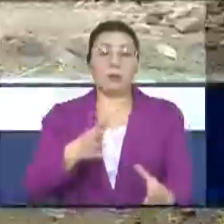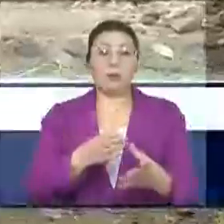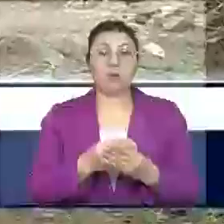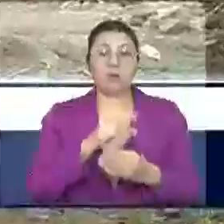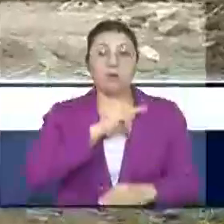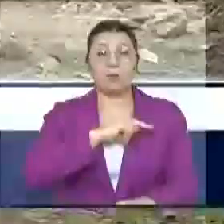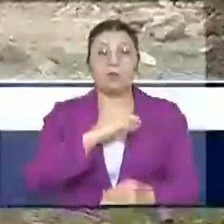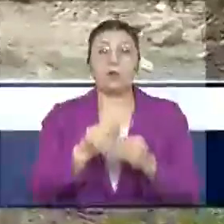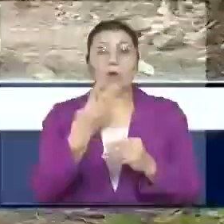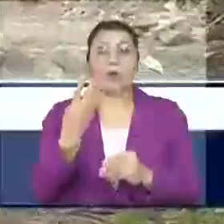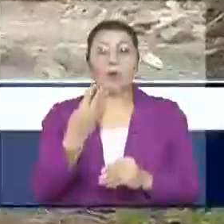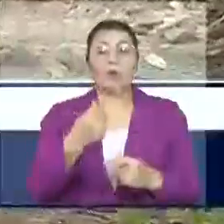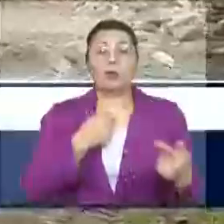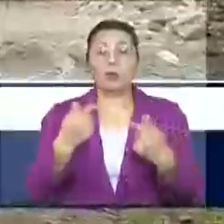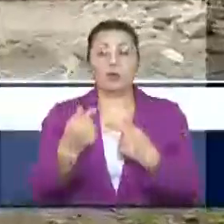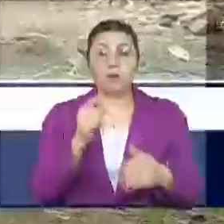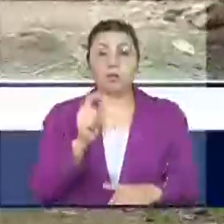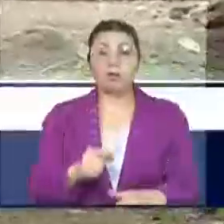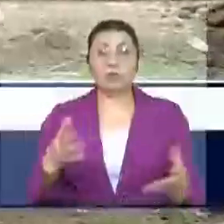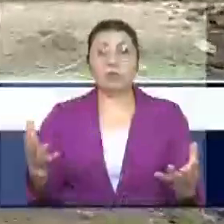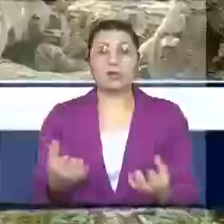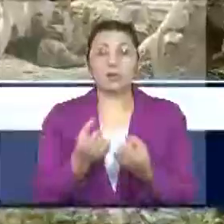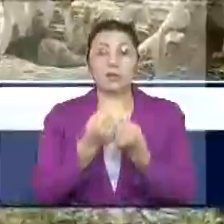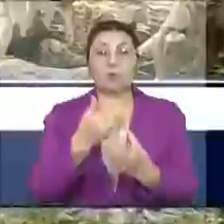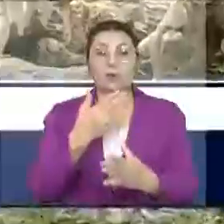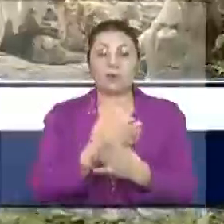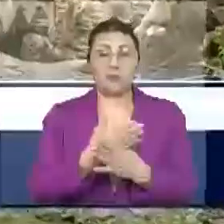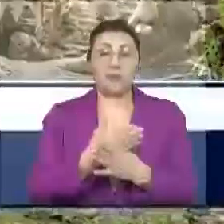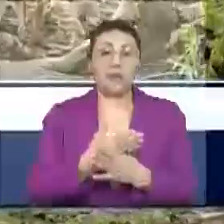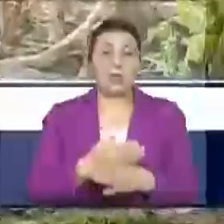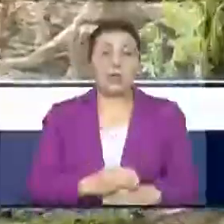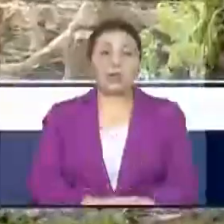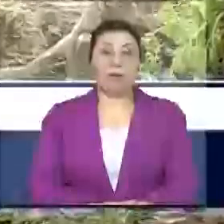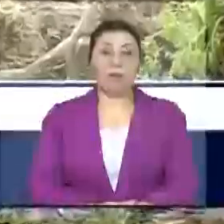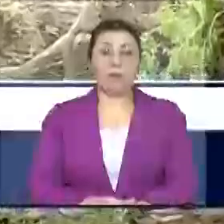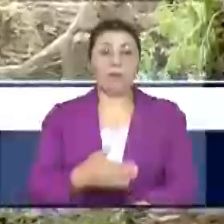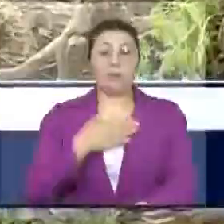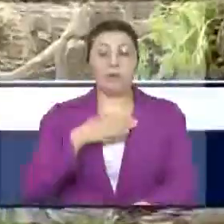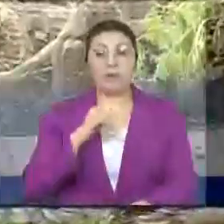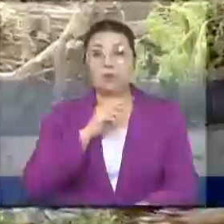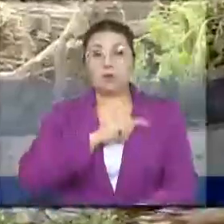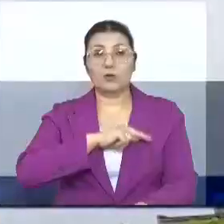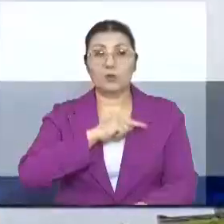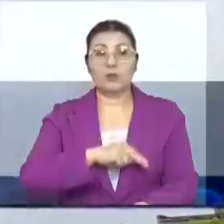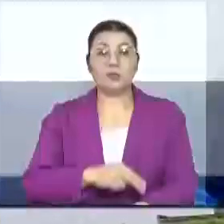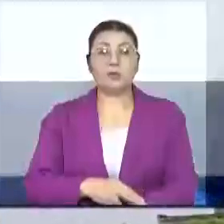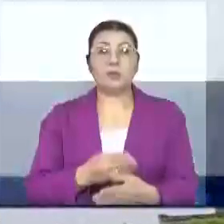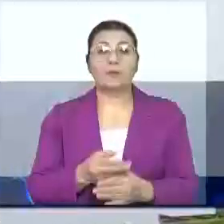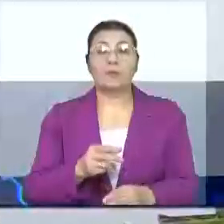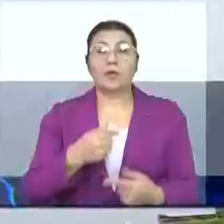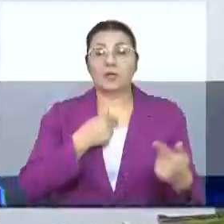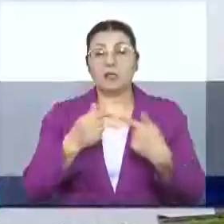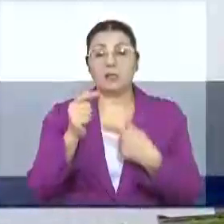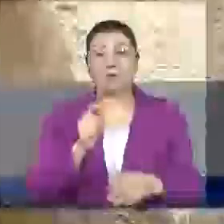14 зардап шеккен адамды табуға жәрдемдесті. Біздің жұмыс қызметтік итпен зардап шеккен